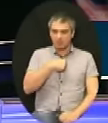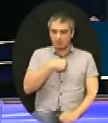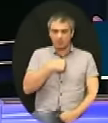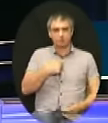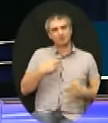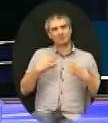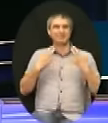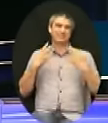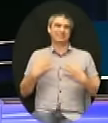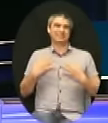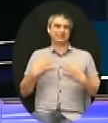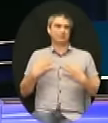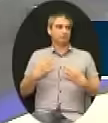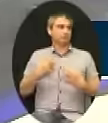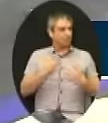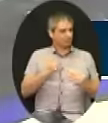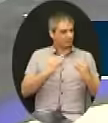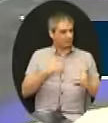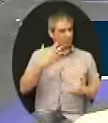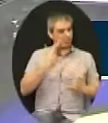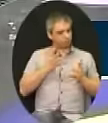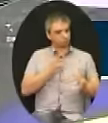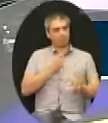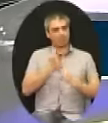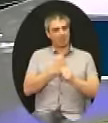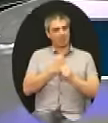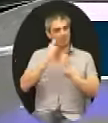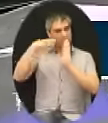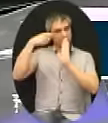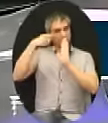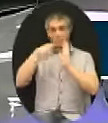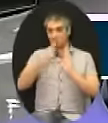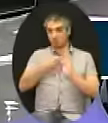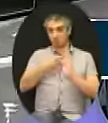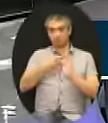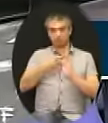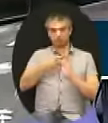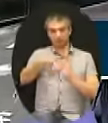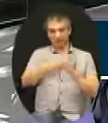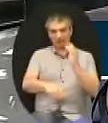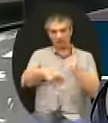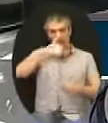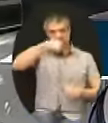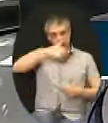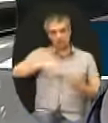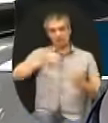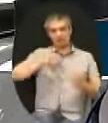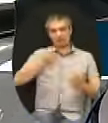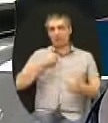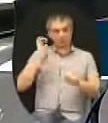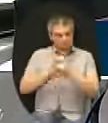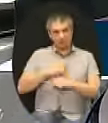היינו נימוסים. אז רגע, אז הדרך היא עכשיו להיות בוטה, לעשות סרטון שאומר שמה, חרה, היזנו, אכלתי